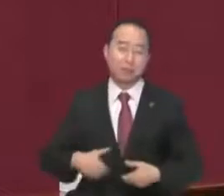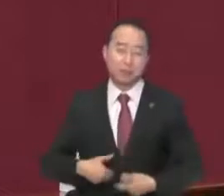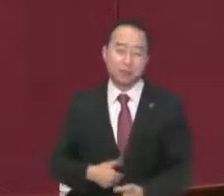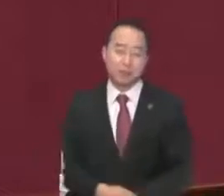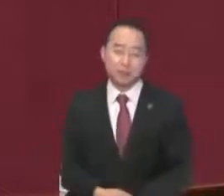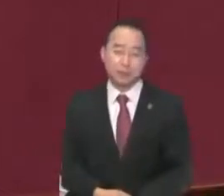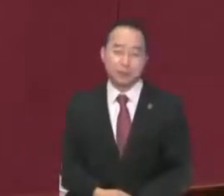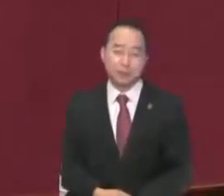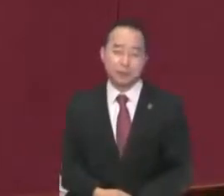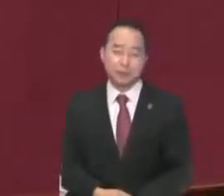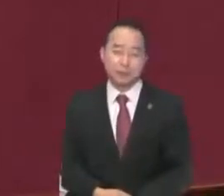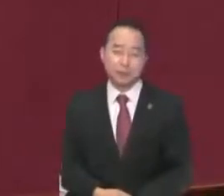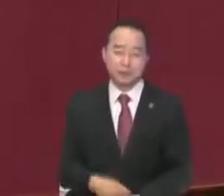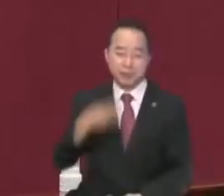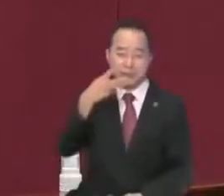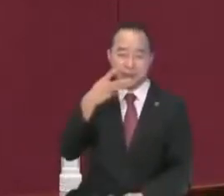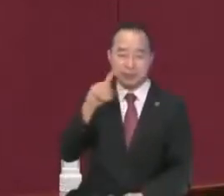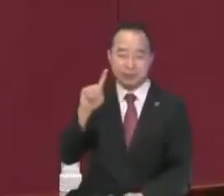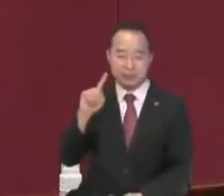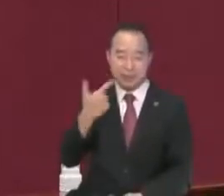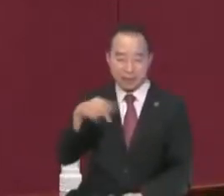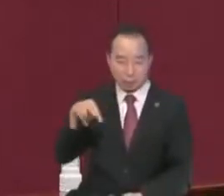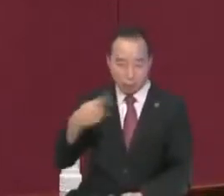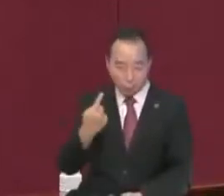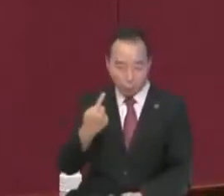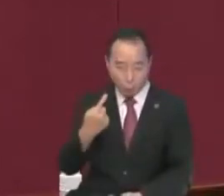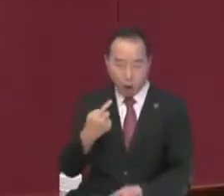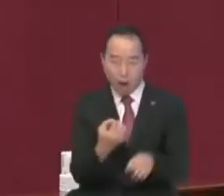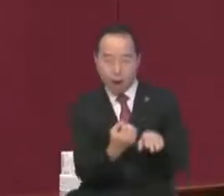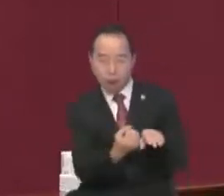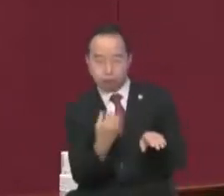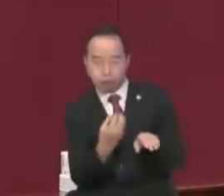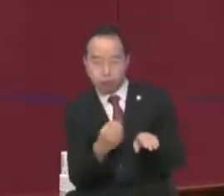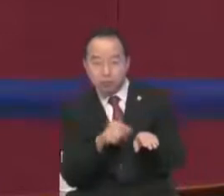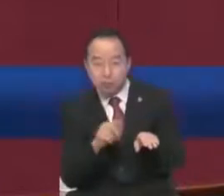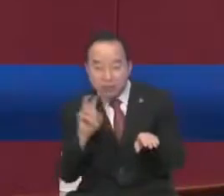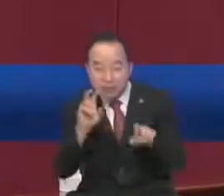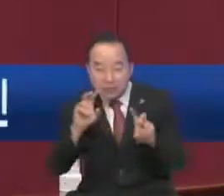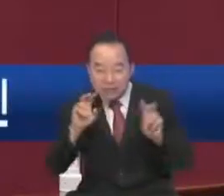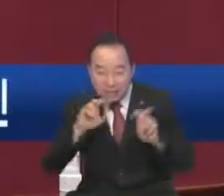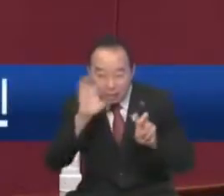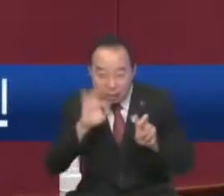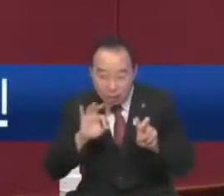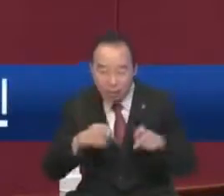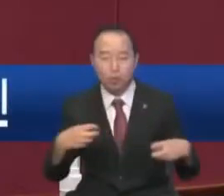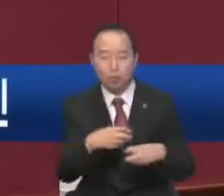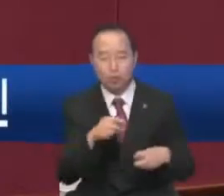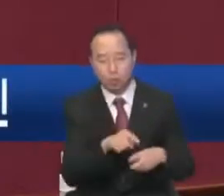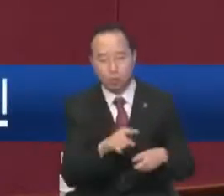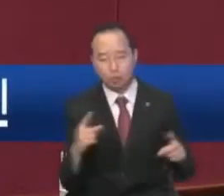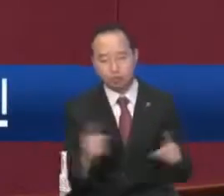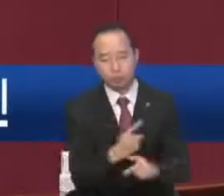무엇보다 탄소 배출 20%를 차지하는 교통체제를 완전히 혁신하는 일입니다.